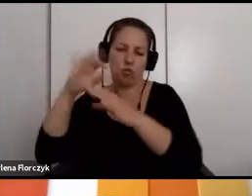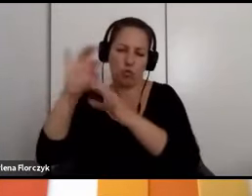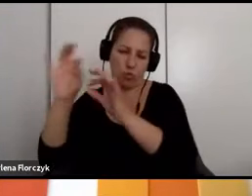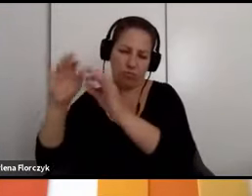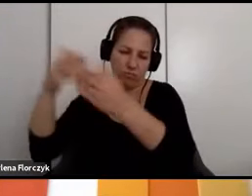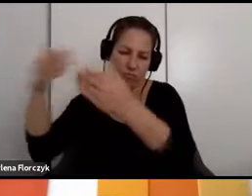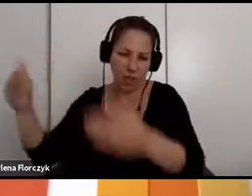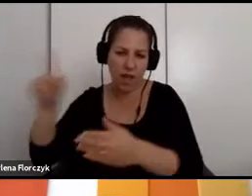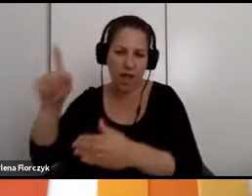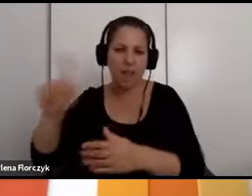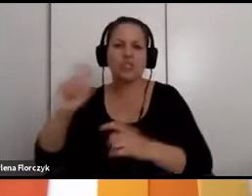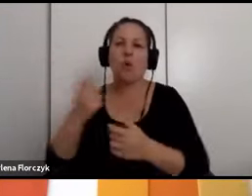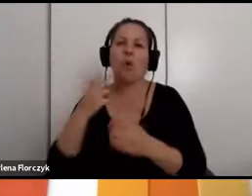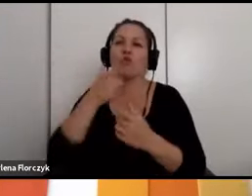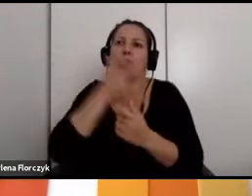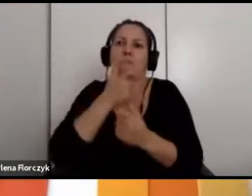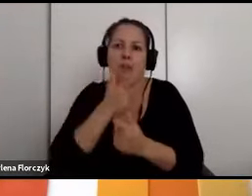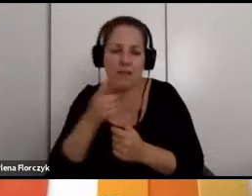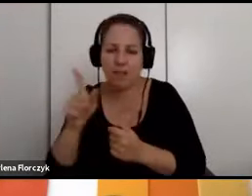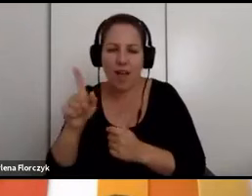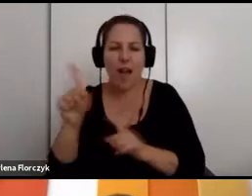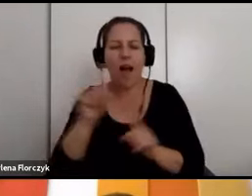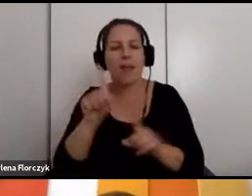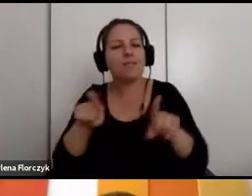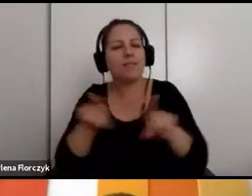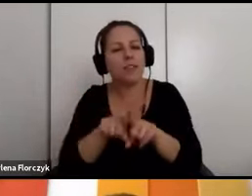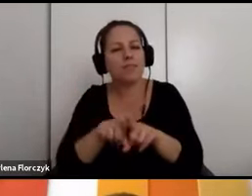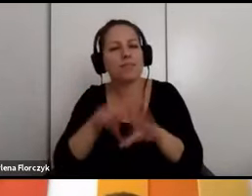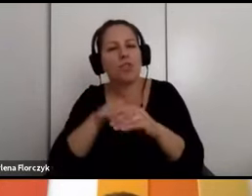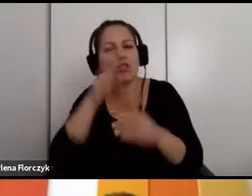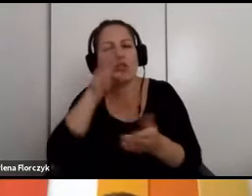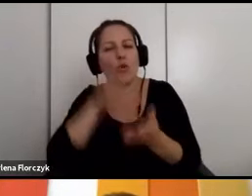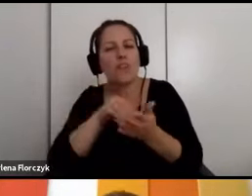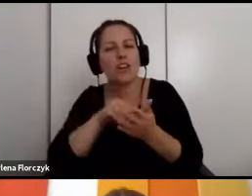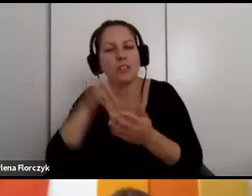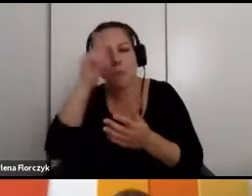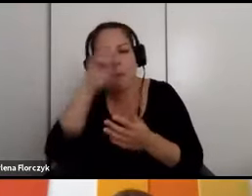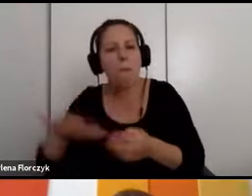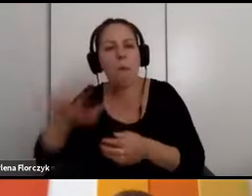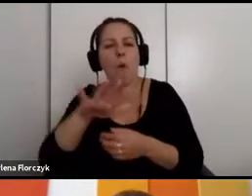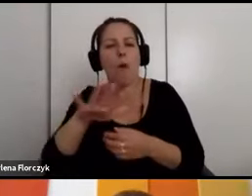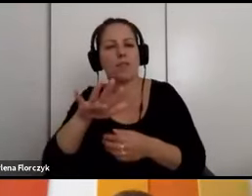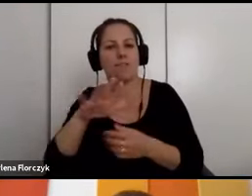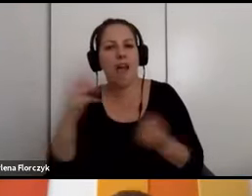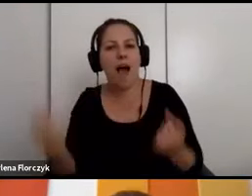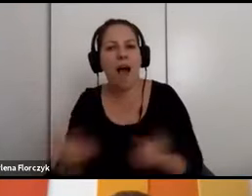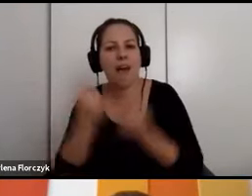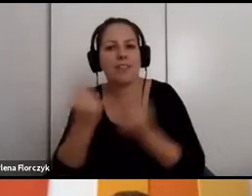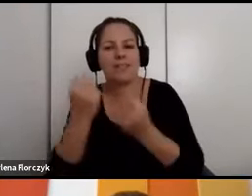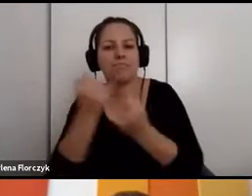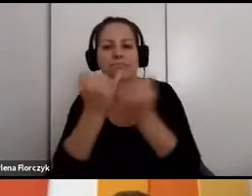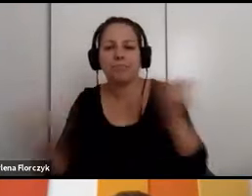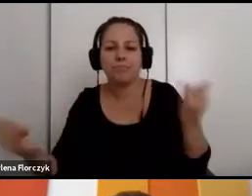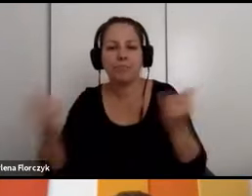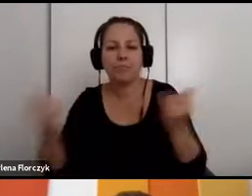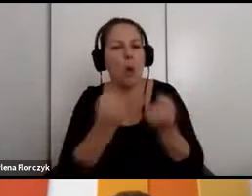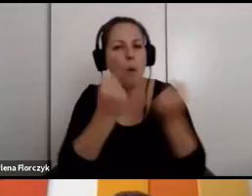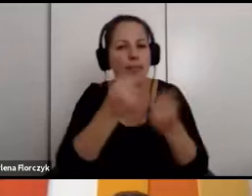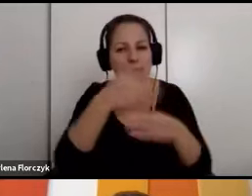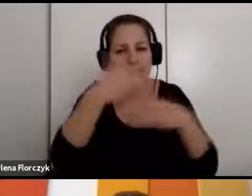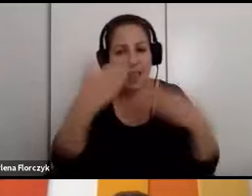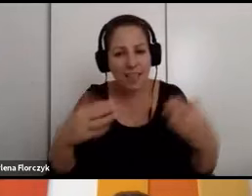i tego, co nas śmieszy, ale też takiego doświadczenia społecznego, to znaczy aktywizowanie się w różnego rodzaju działania